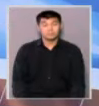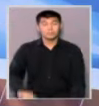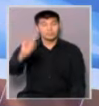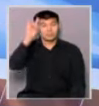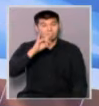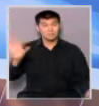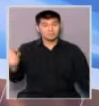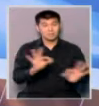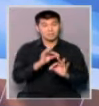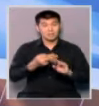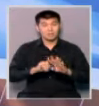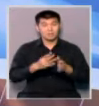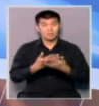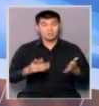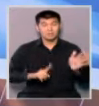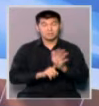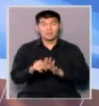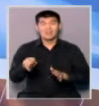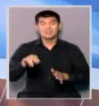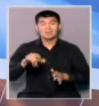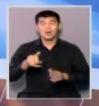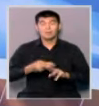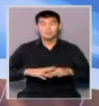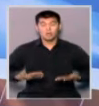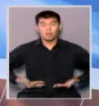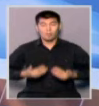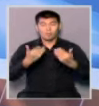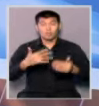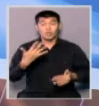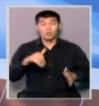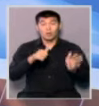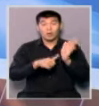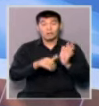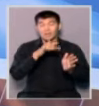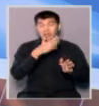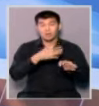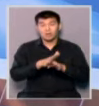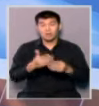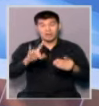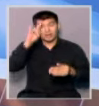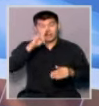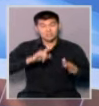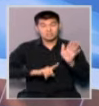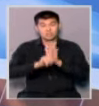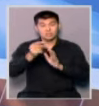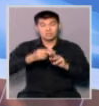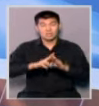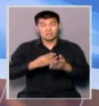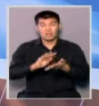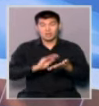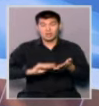Kazak en ünürünü tıngdan türün salgan tabılda Dosumov tere bolsa bugün 56 jaska tolar et. Ol Kazak'tın tunguş bard